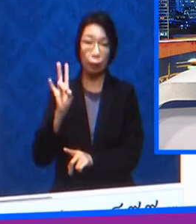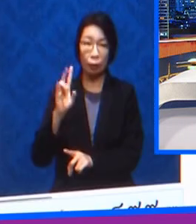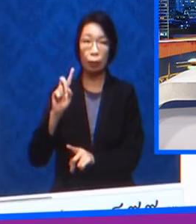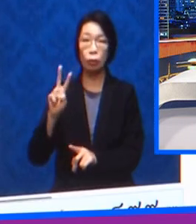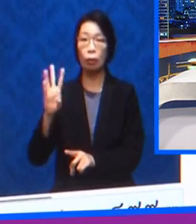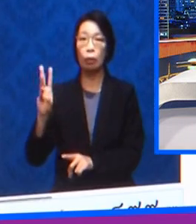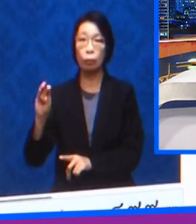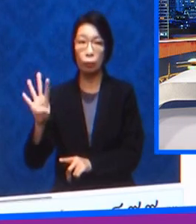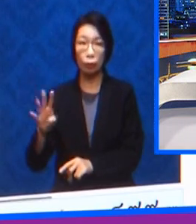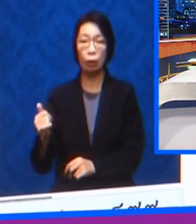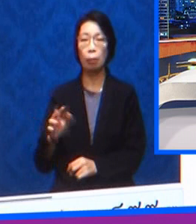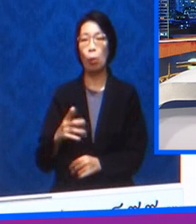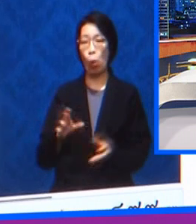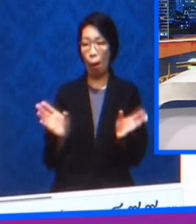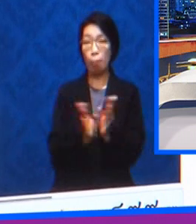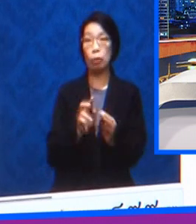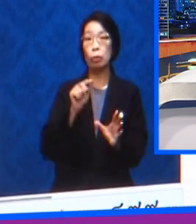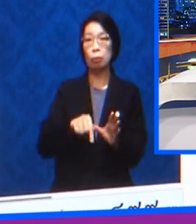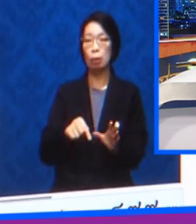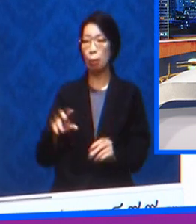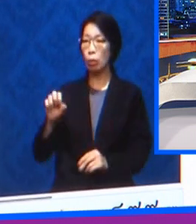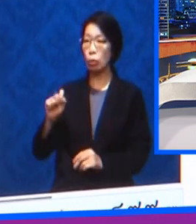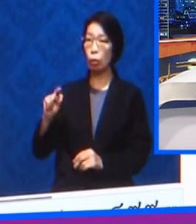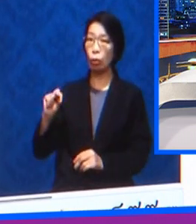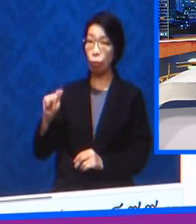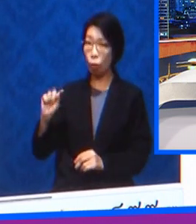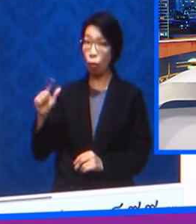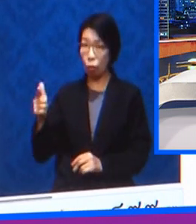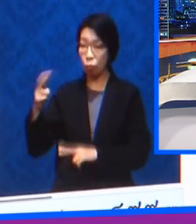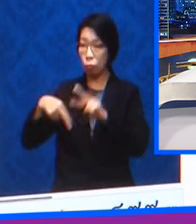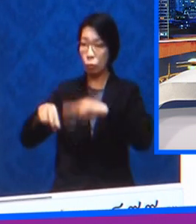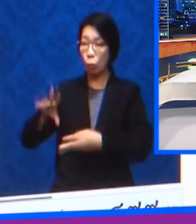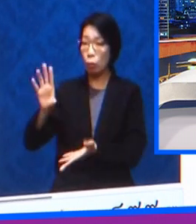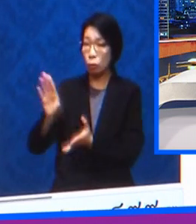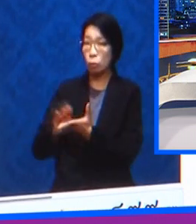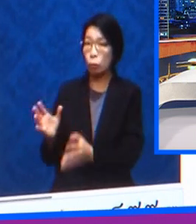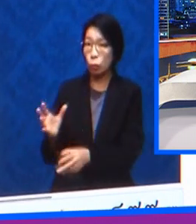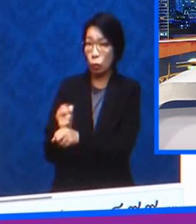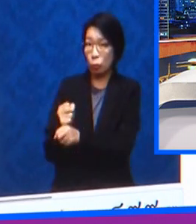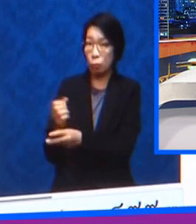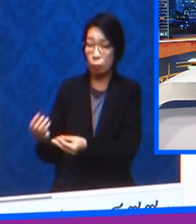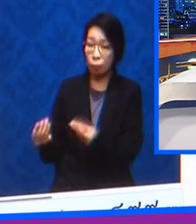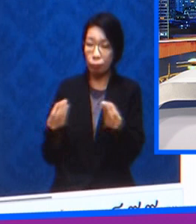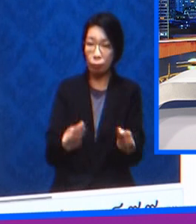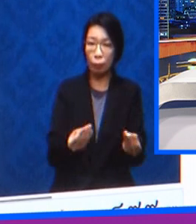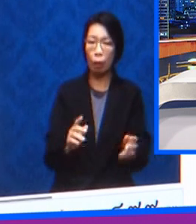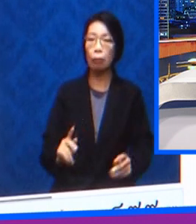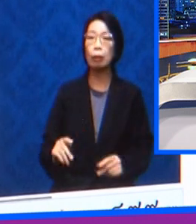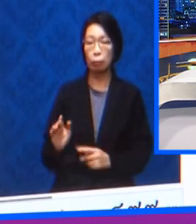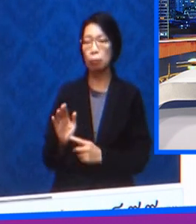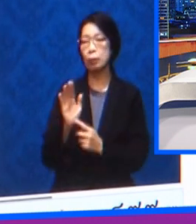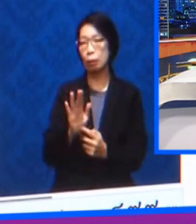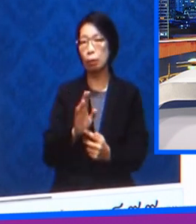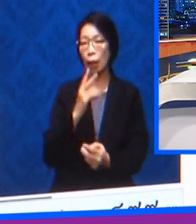คาดเลยครับนายปฏิพัฒน์ออกจากสมาชิกพรรคเพื่อที่จะเป็นผู้นำฝ่ายค้านอย่างสมบูรณ์ในขณะที่หมออ๋องเองยังมี